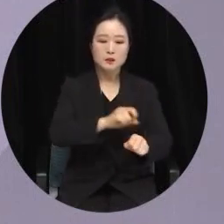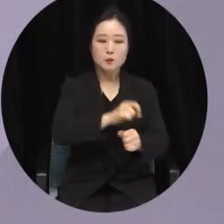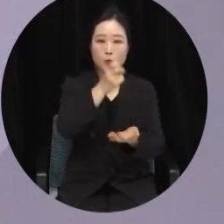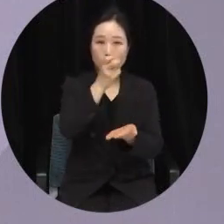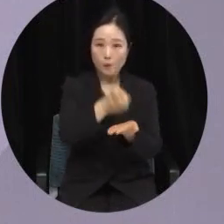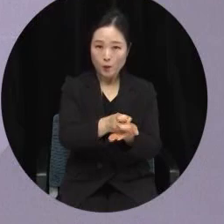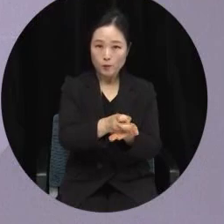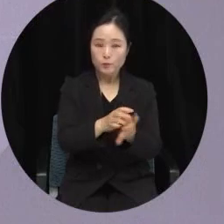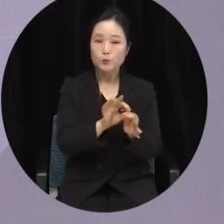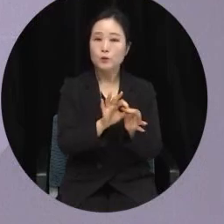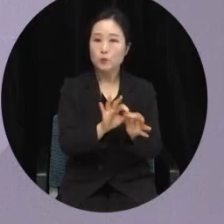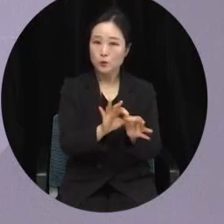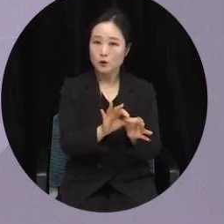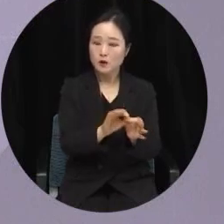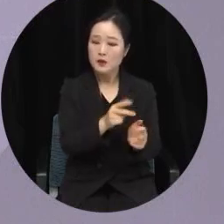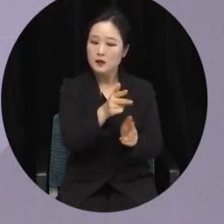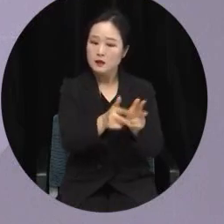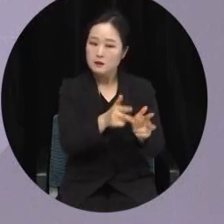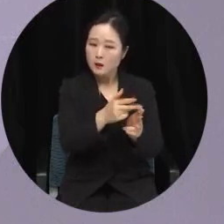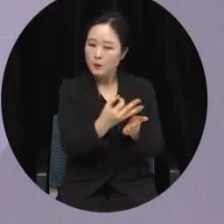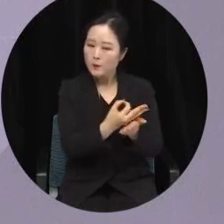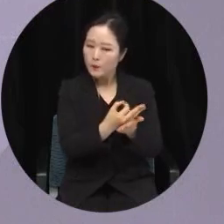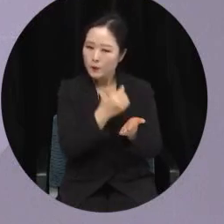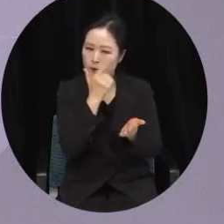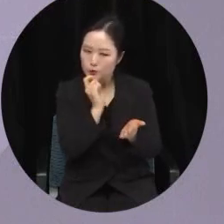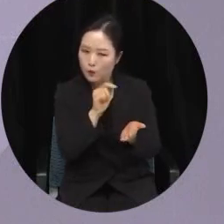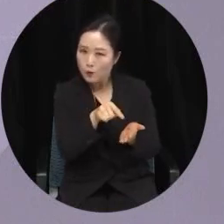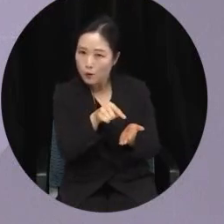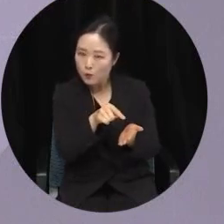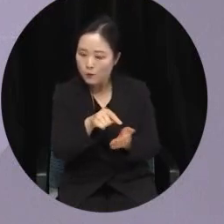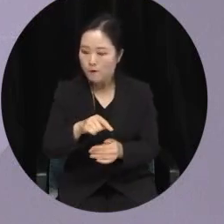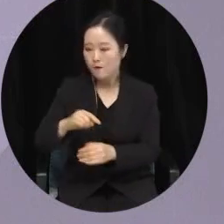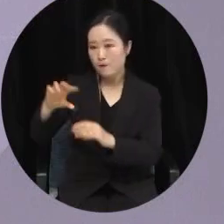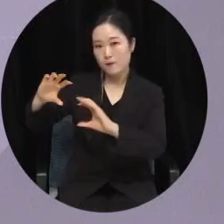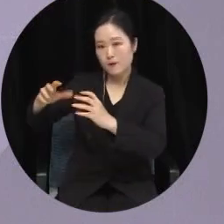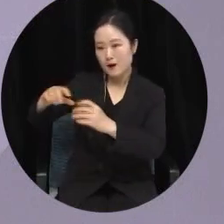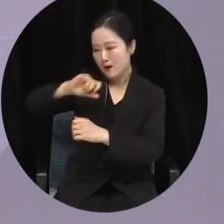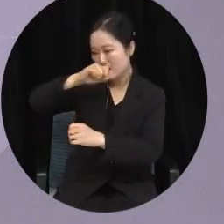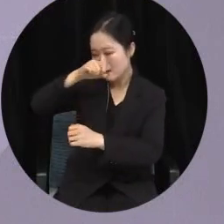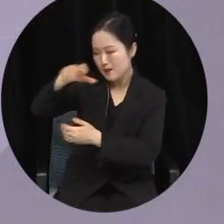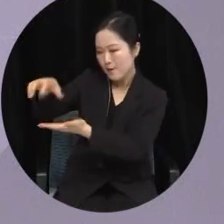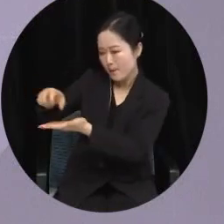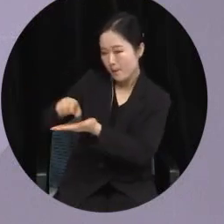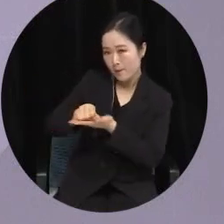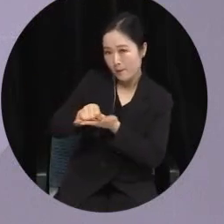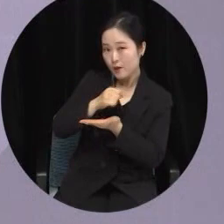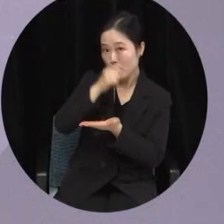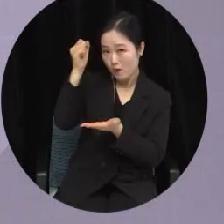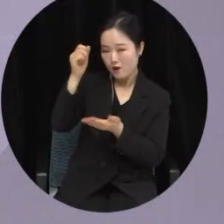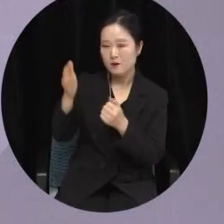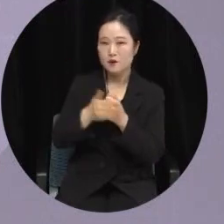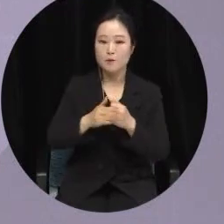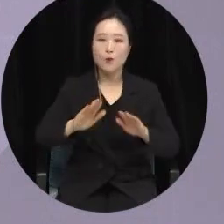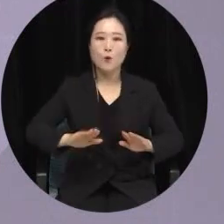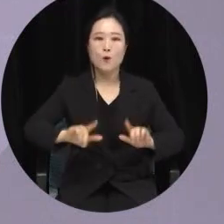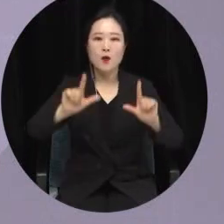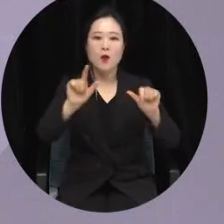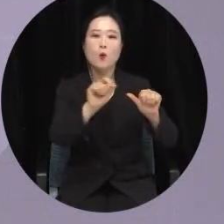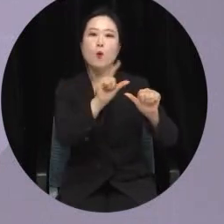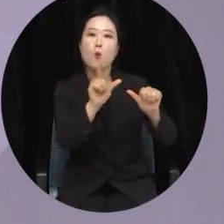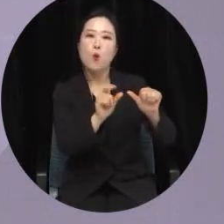부족한 사업성을 국고를 통해 보완하는 법이 통과된 만큼 올 5월부터 시행입니다. 이거를